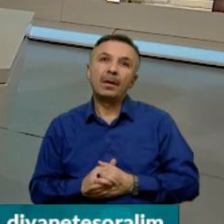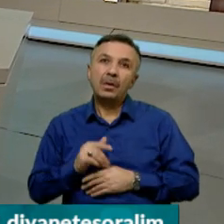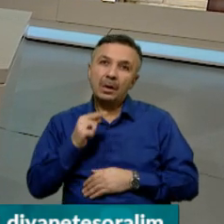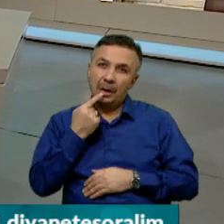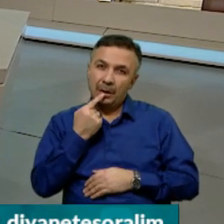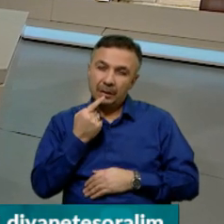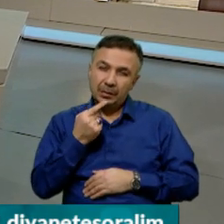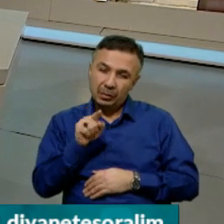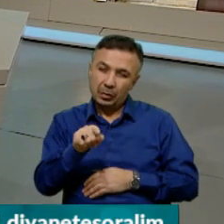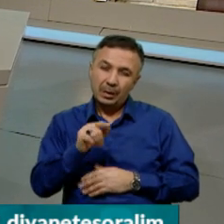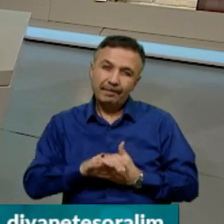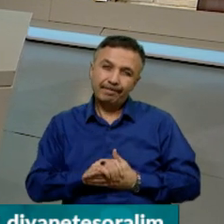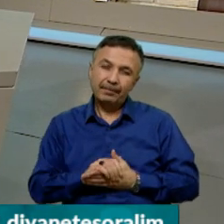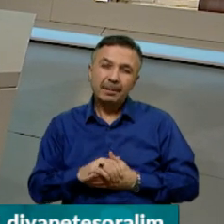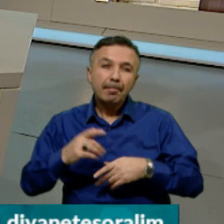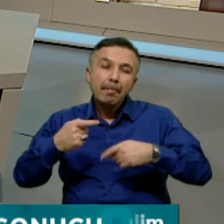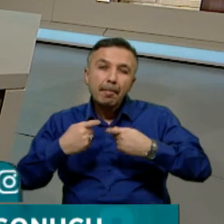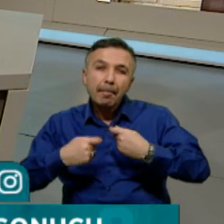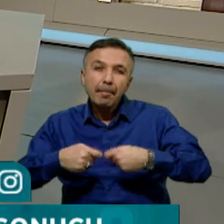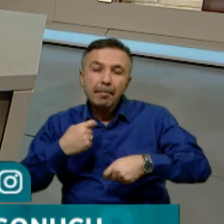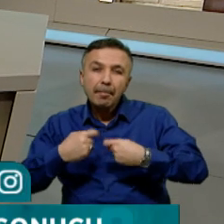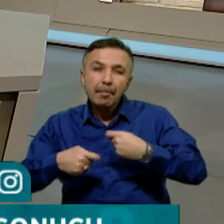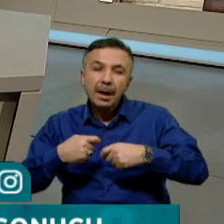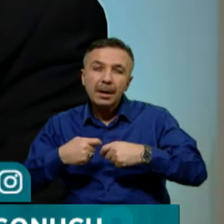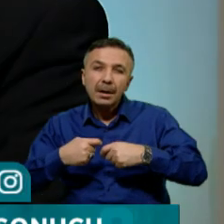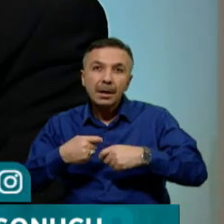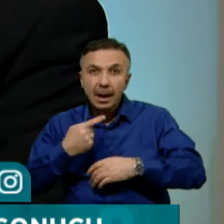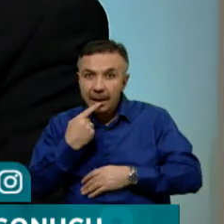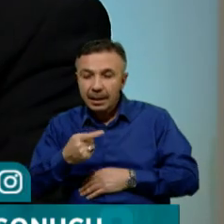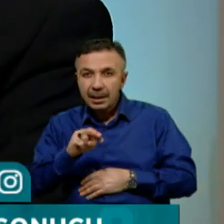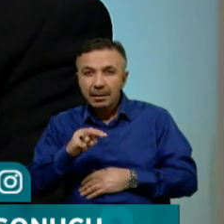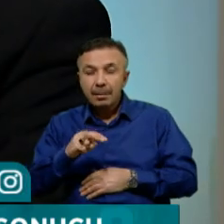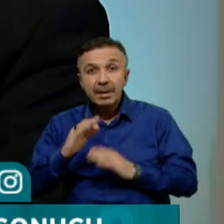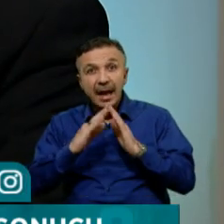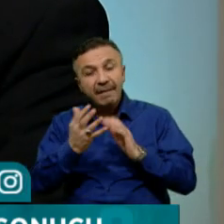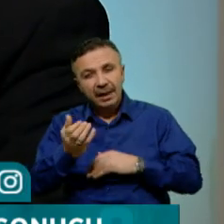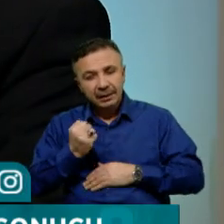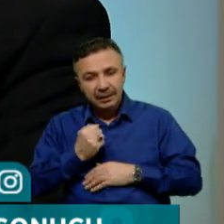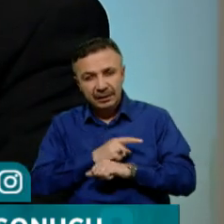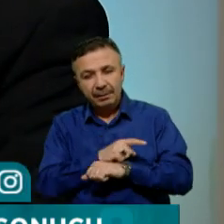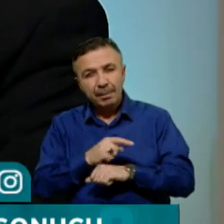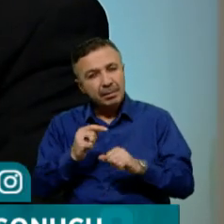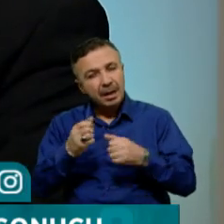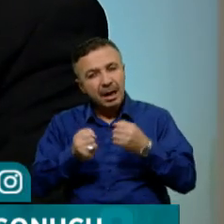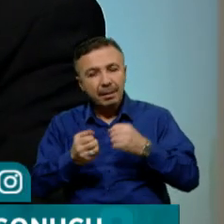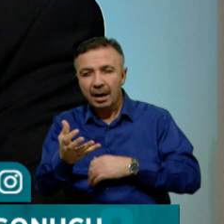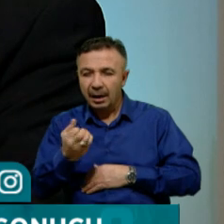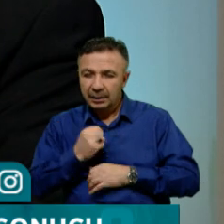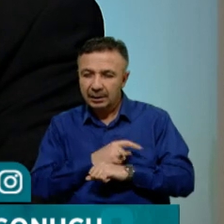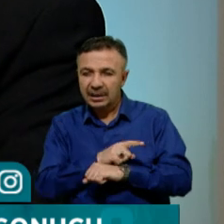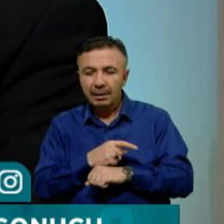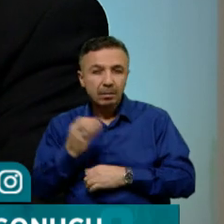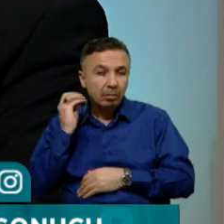da şöyle işte banka buyurdunuz gibi bir ev aldığınızda bir araba aldığınızda veya